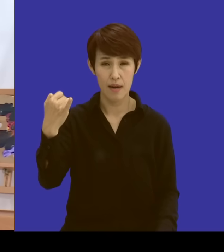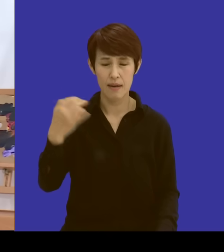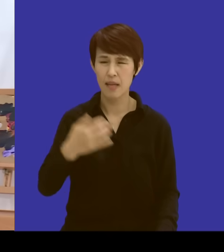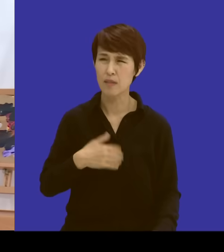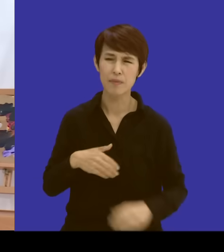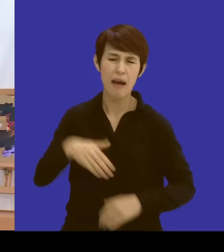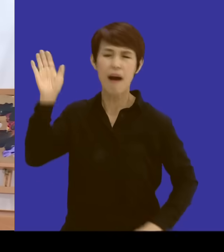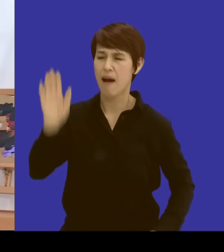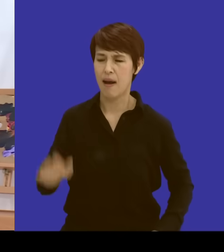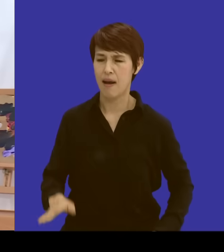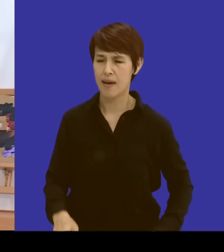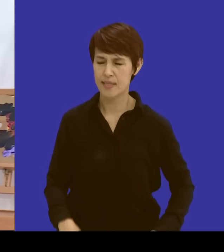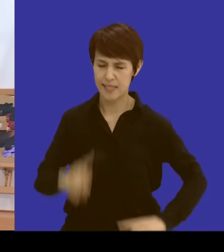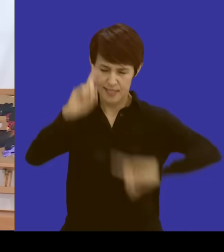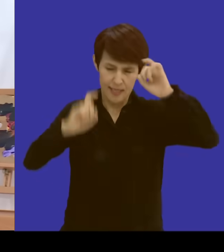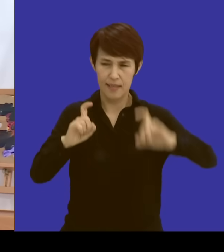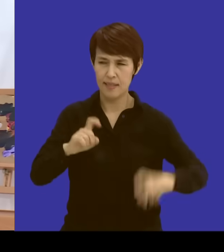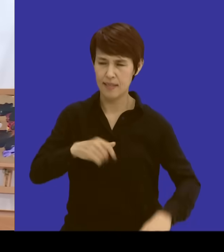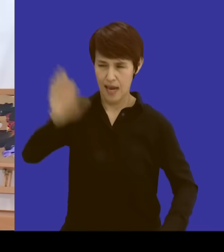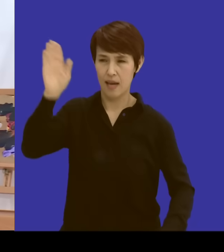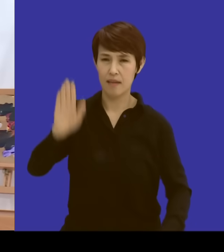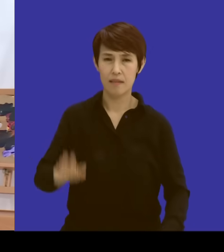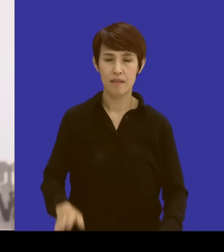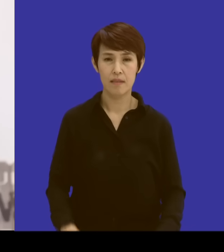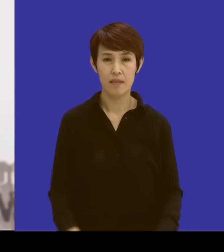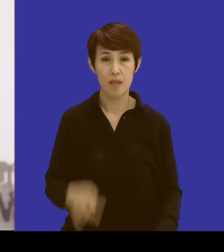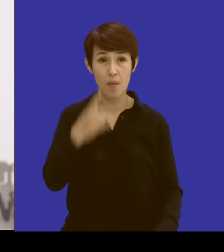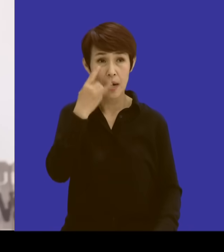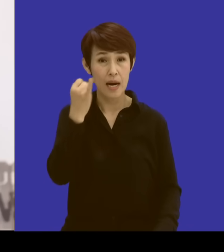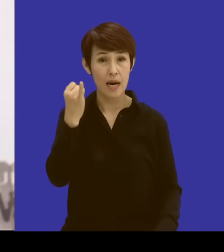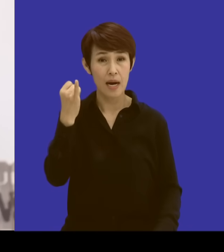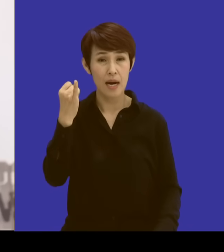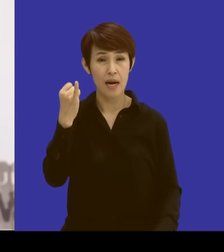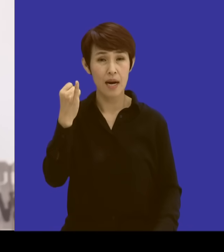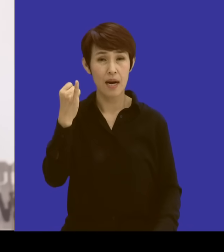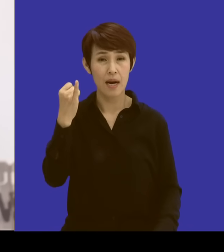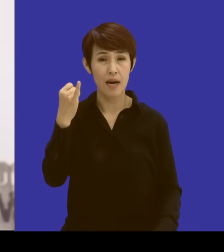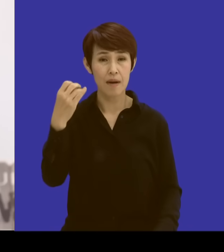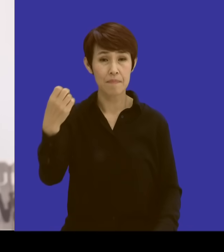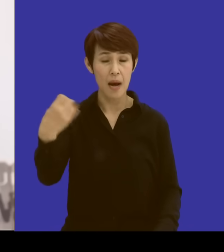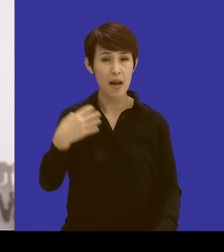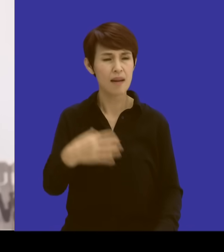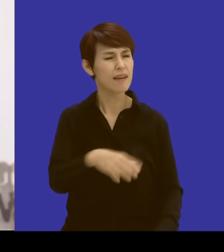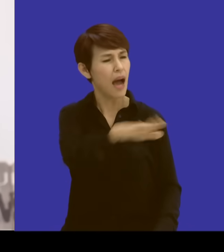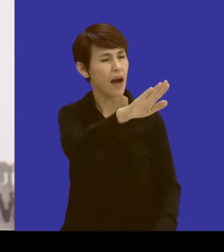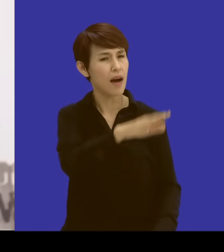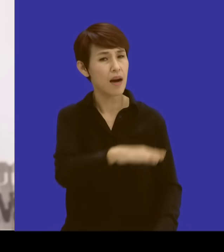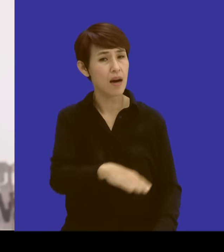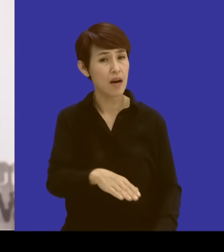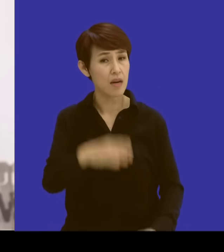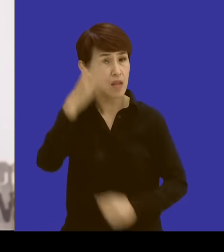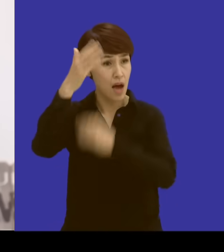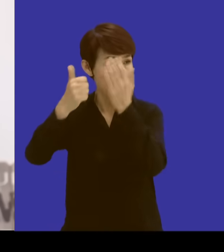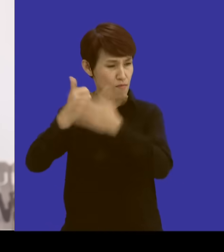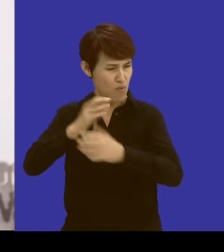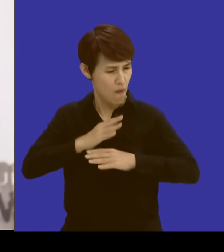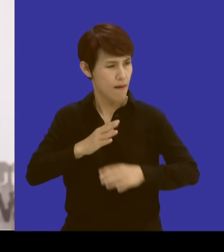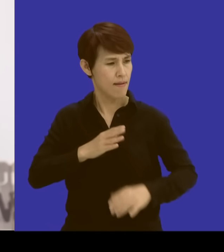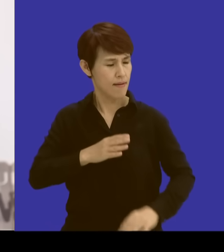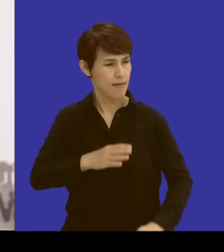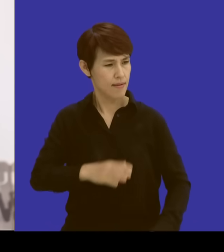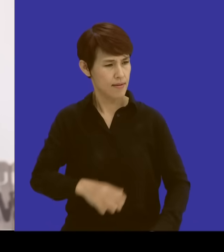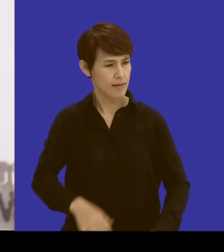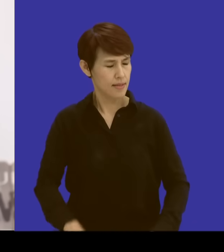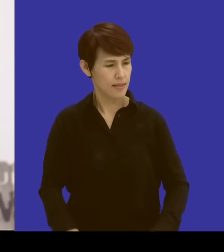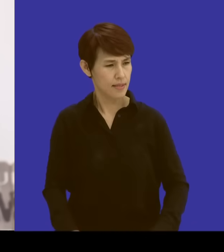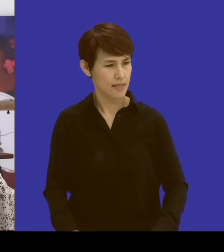발끈해서 좀 나가 계시라고 제가 좀 쉬어야겠다. 그때 어머니가 밖으로 나가시면서 야, 너 하나님 두려운 줄 알고 살아